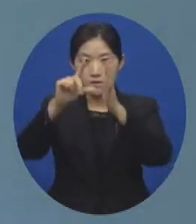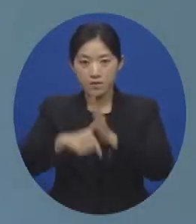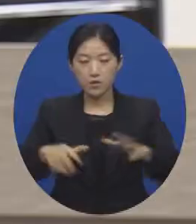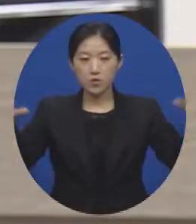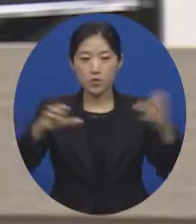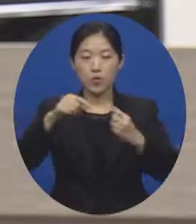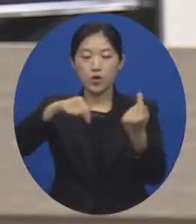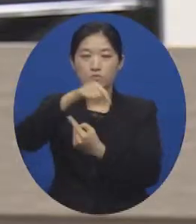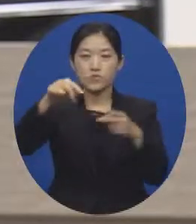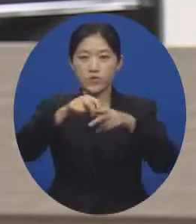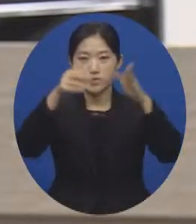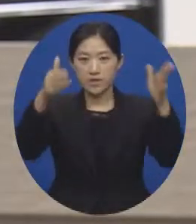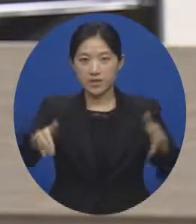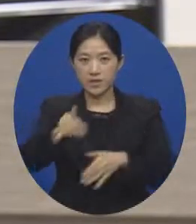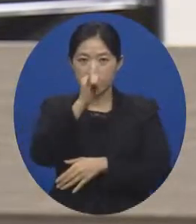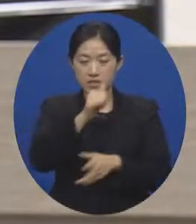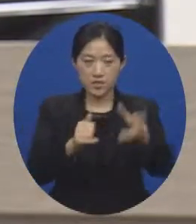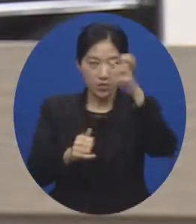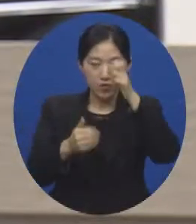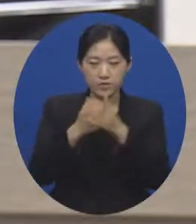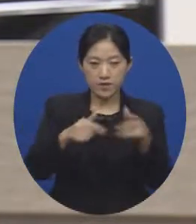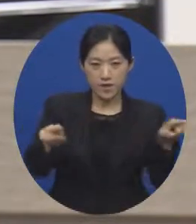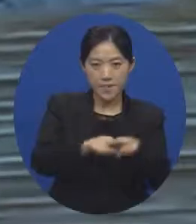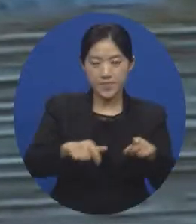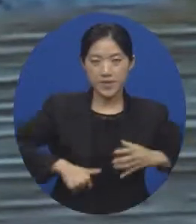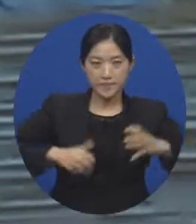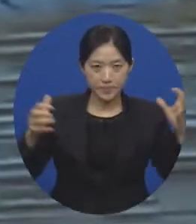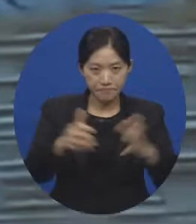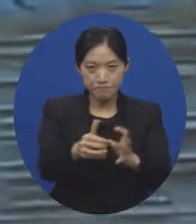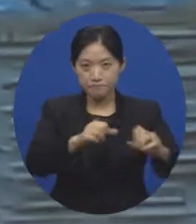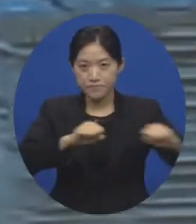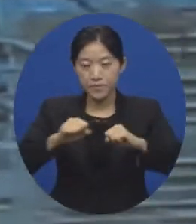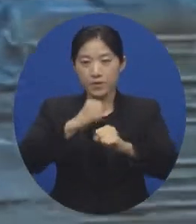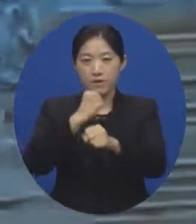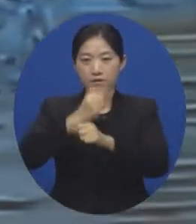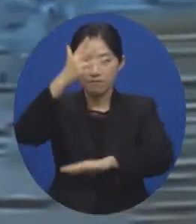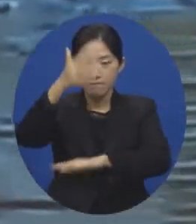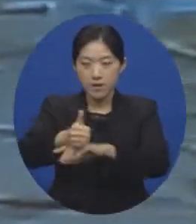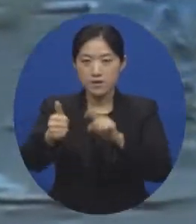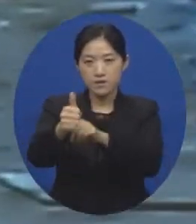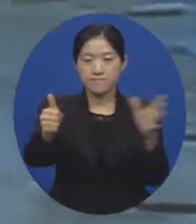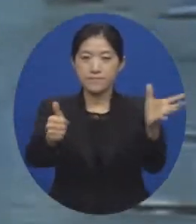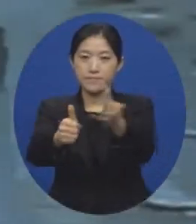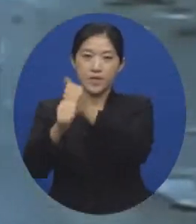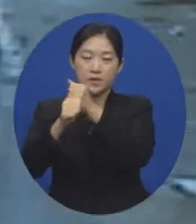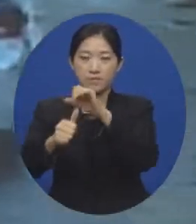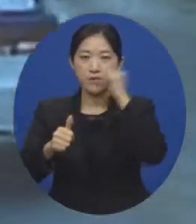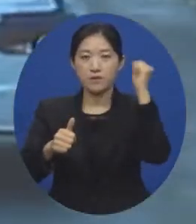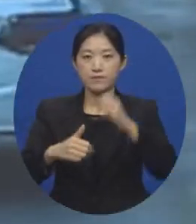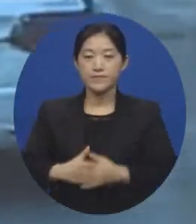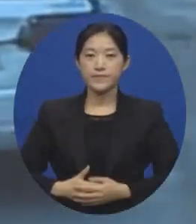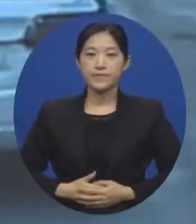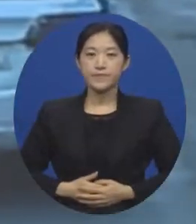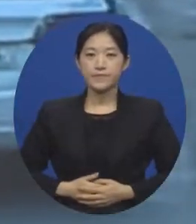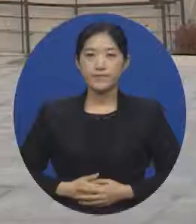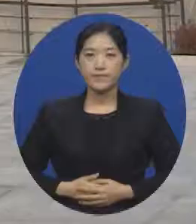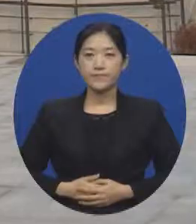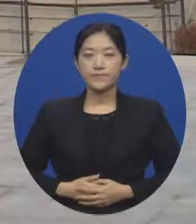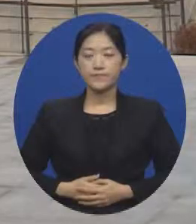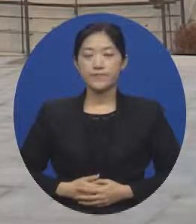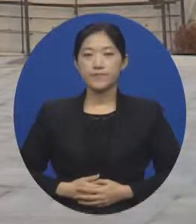이때 통합운영센터에 배치된 경찰과의 긴밀한 협조를 통해 마침내 범인을 검거했습니다.